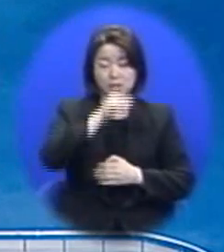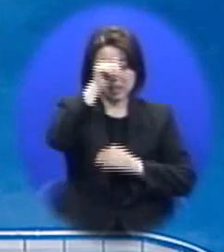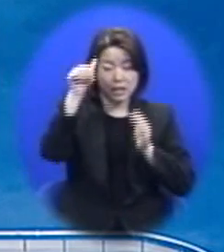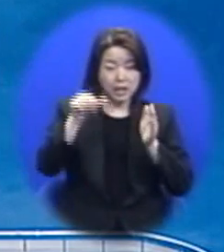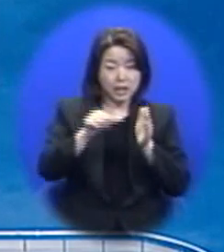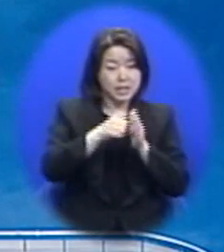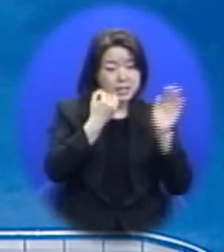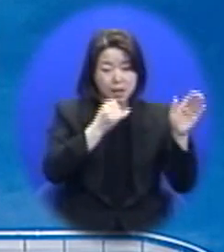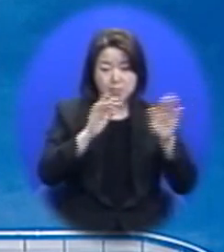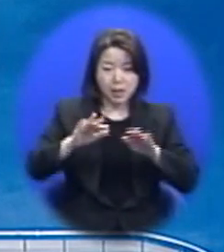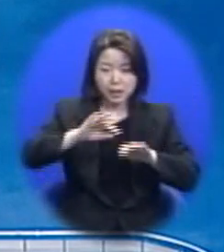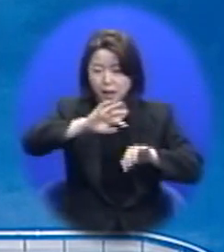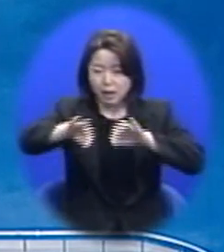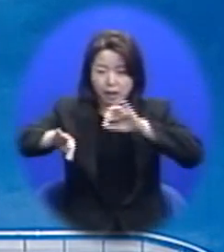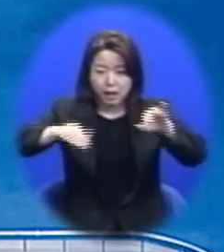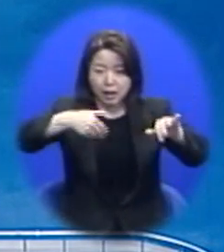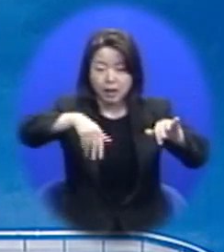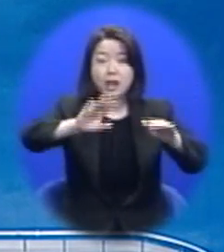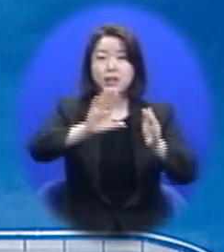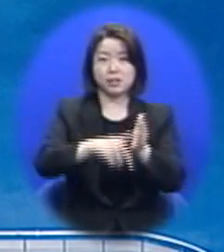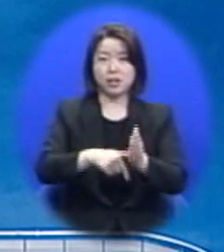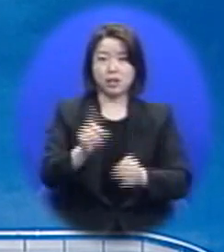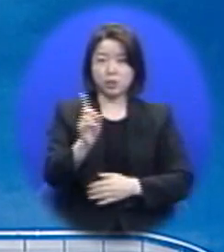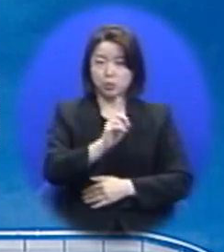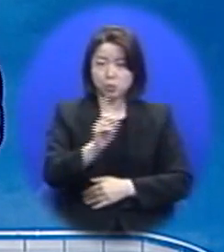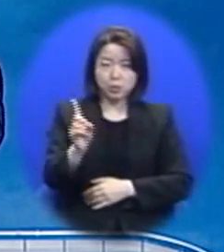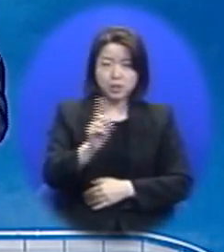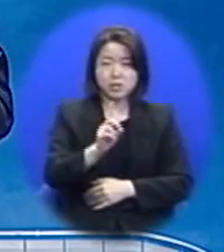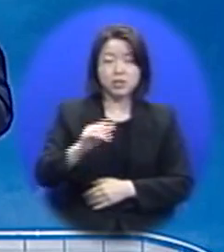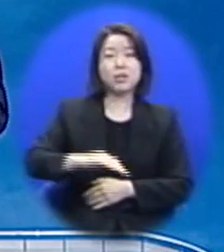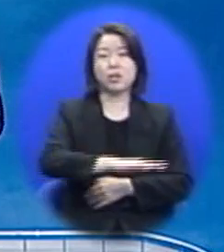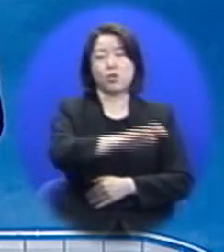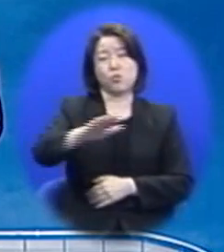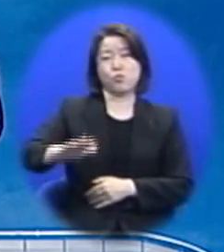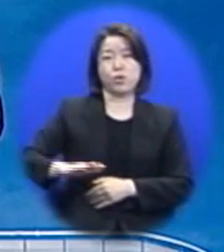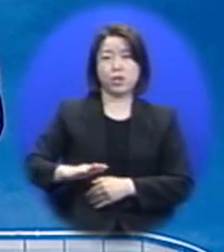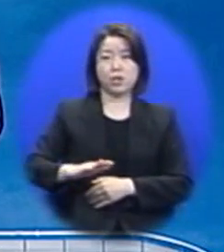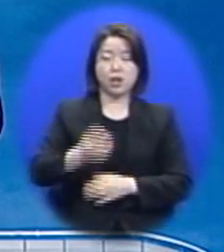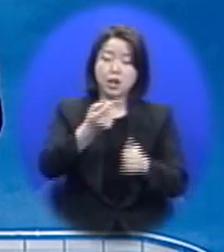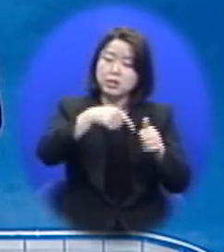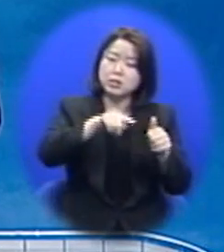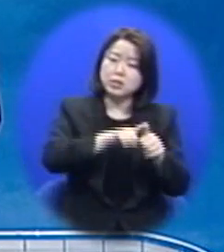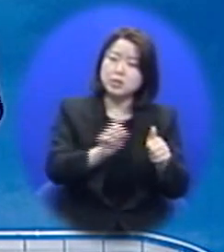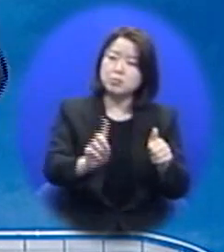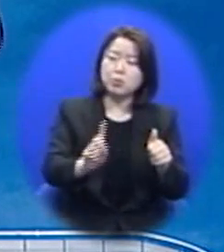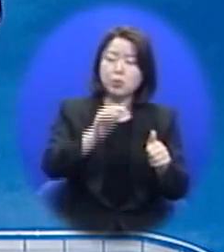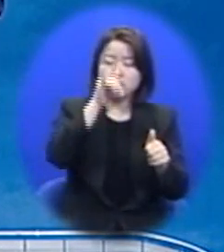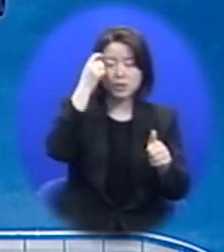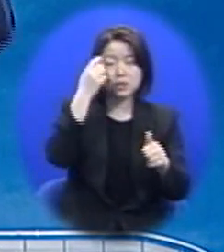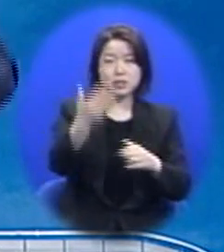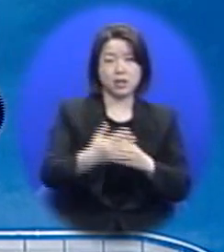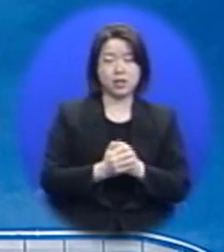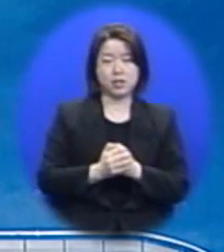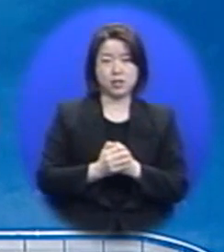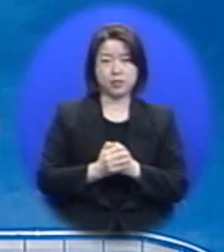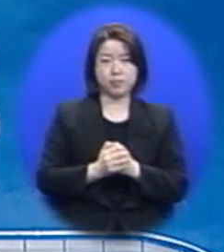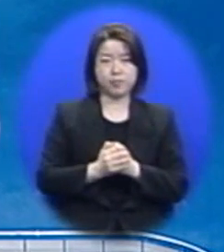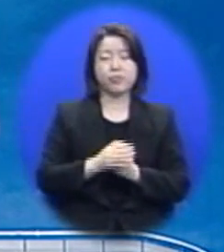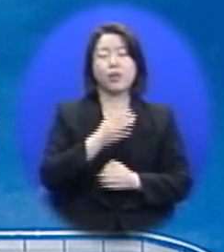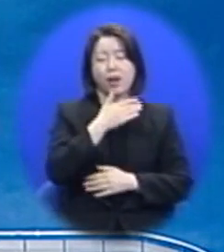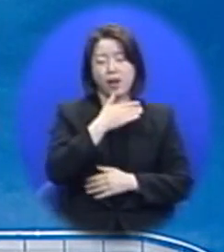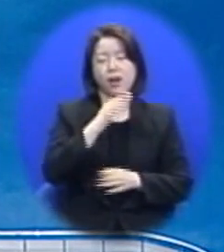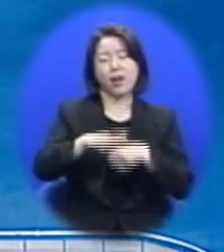헤어나가려고 할 때 도대체 우리에게 뭘 의지할 게 있겠냐. 하나님을 진짜 믿어야